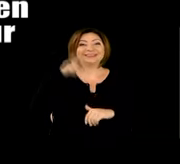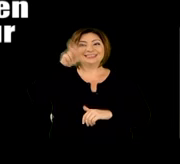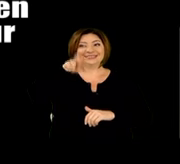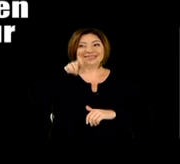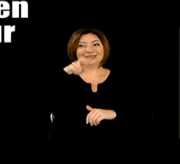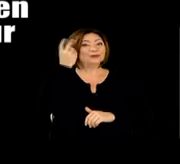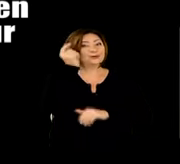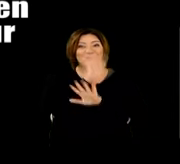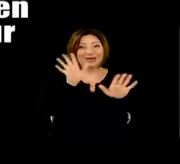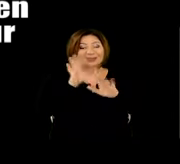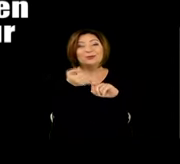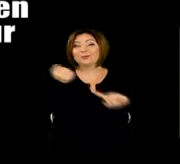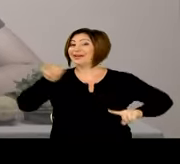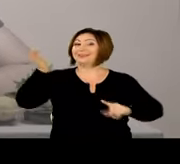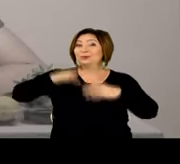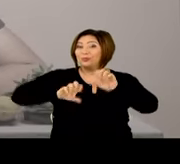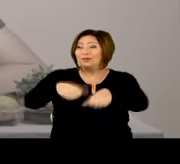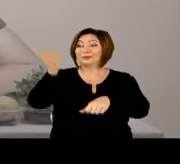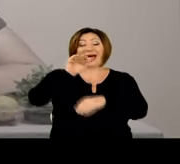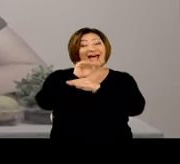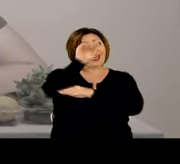8. Unutmayın ki dürümden sonra da hayat vardır.